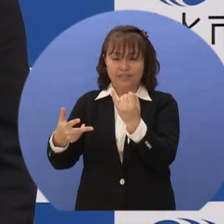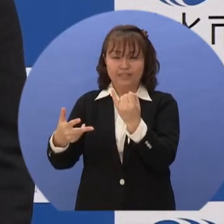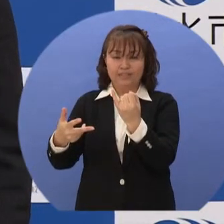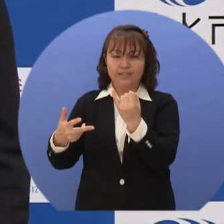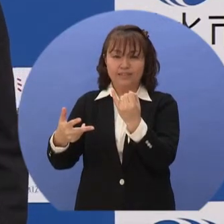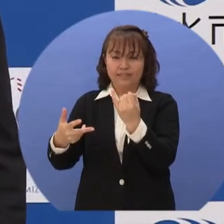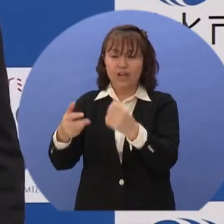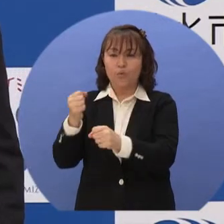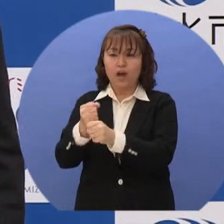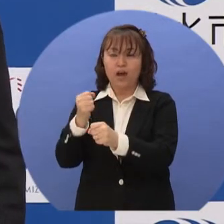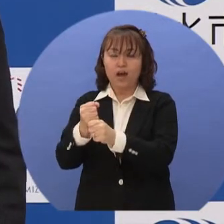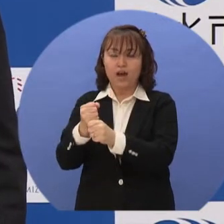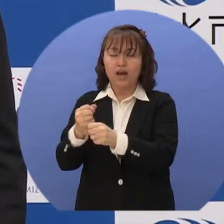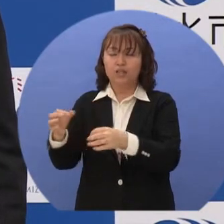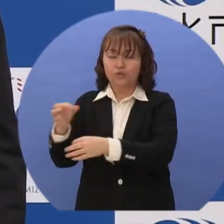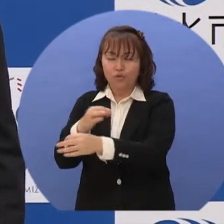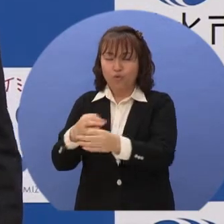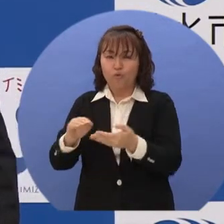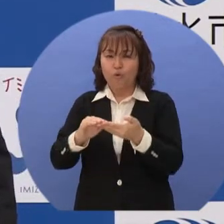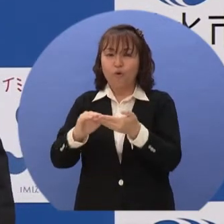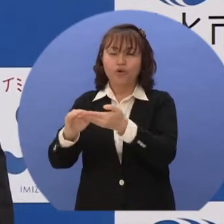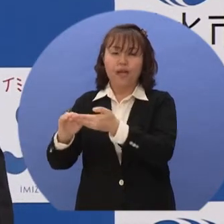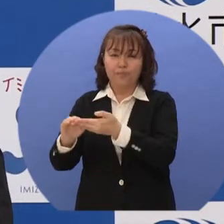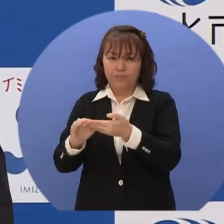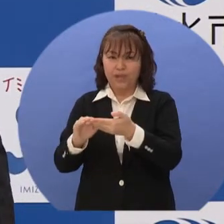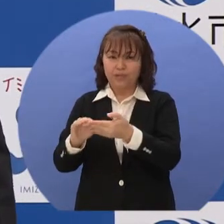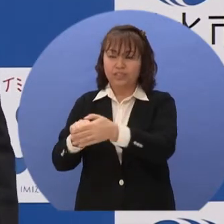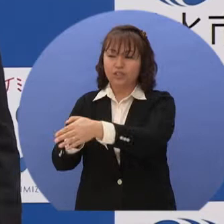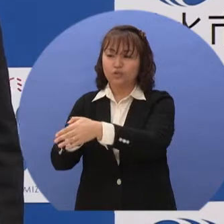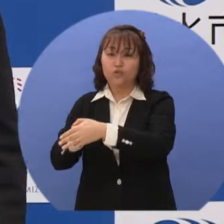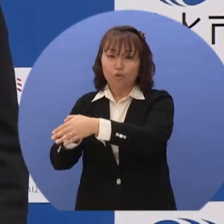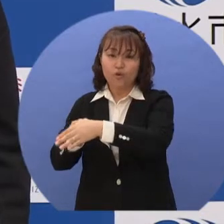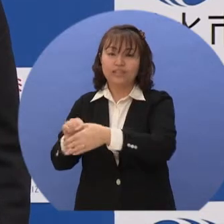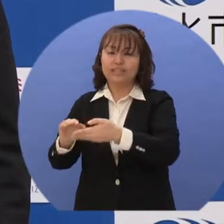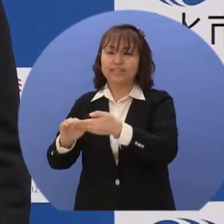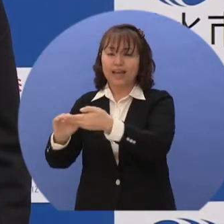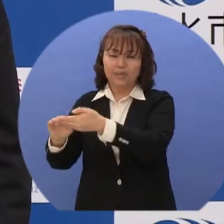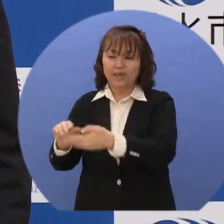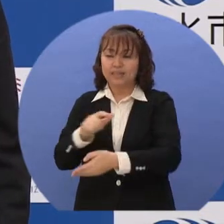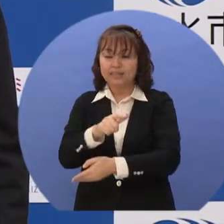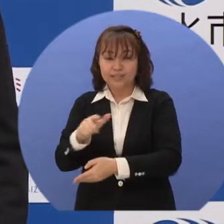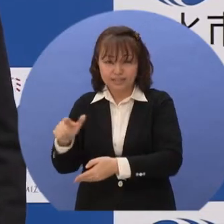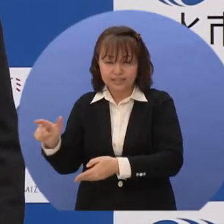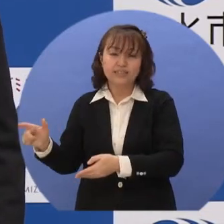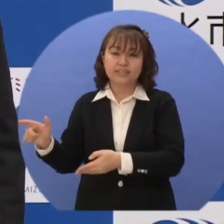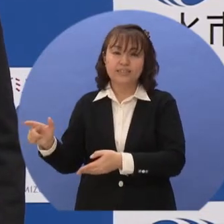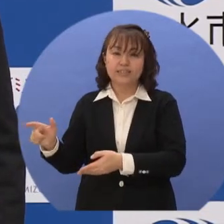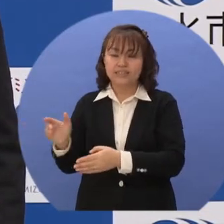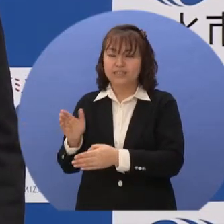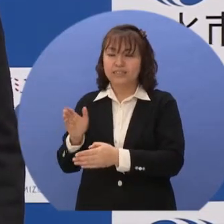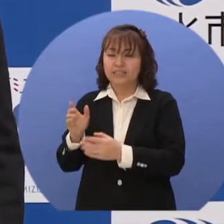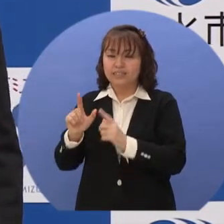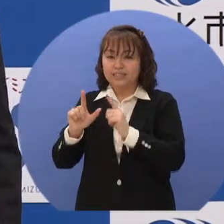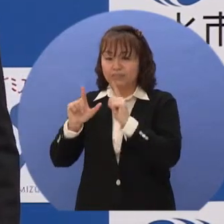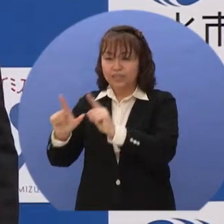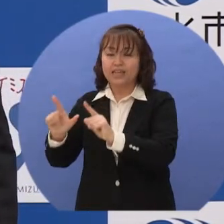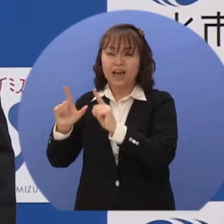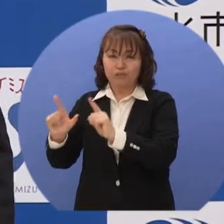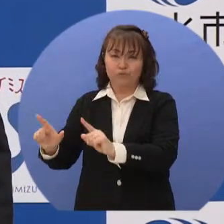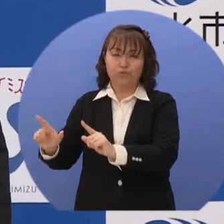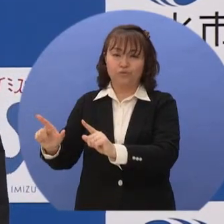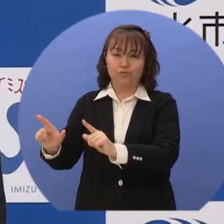証拠団体やあま農水団体と言いますかこういったところにもお願いをしつつ